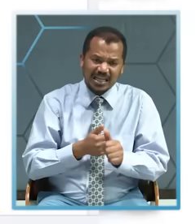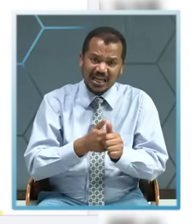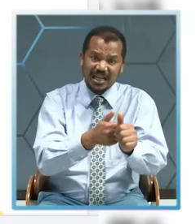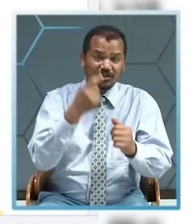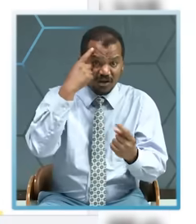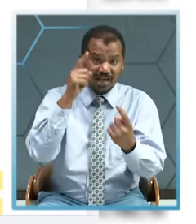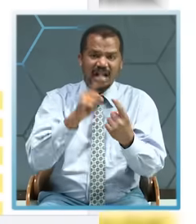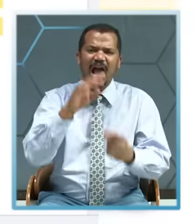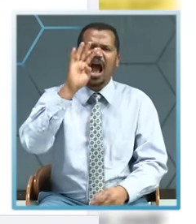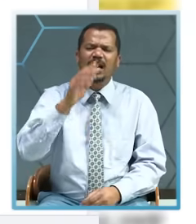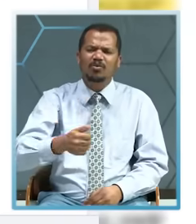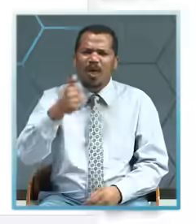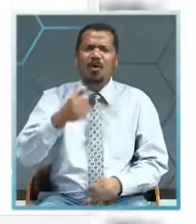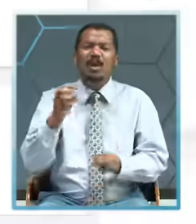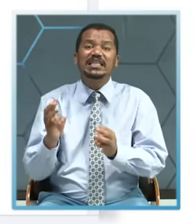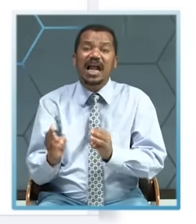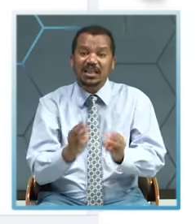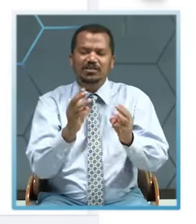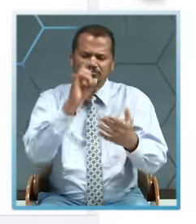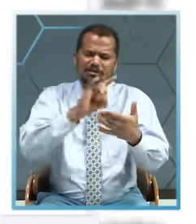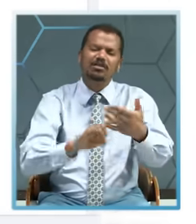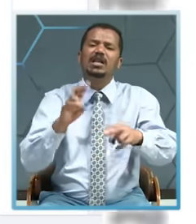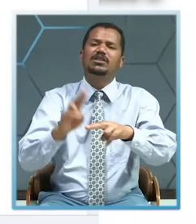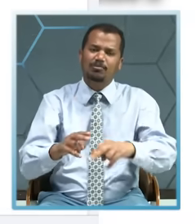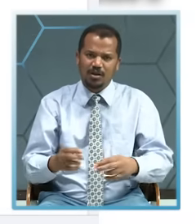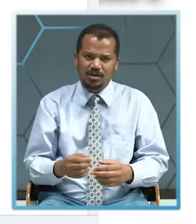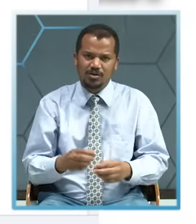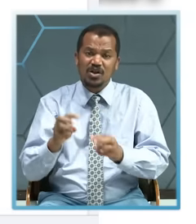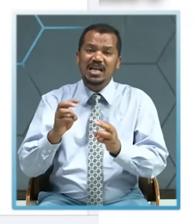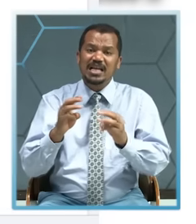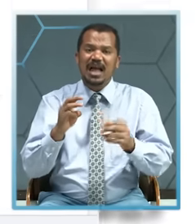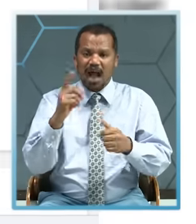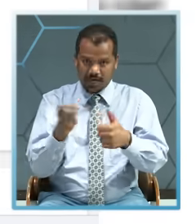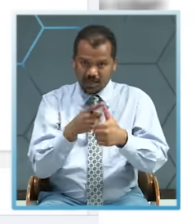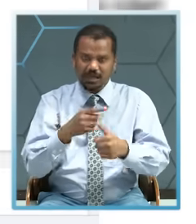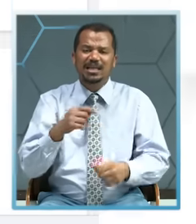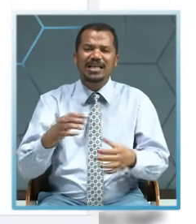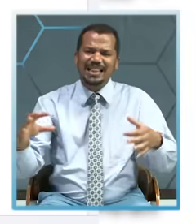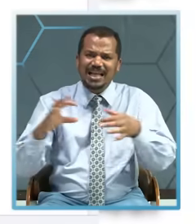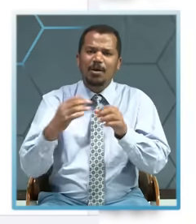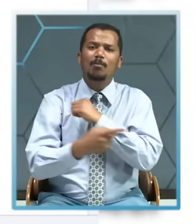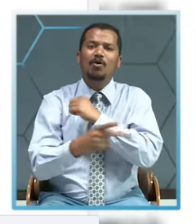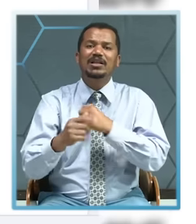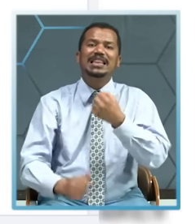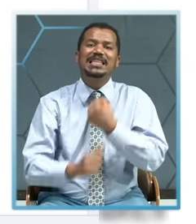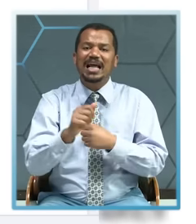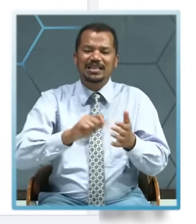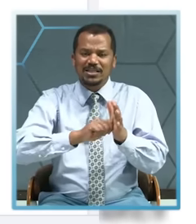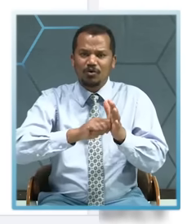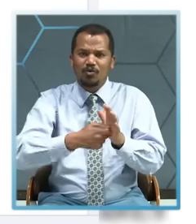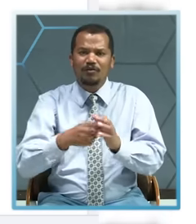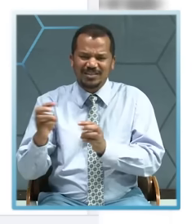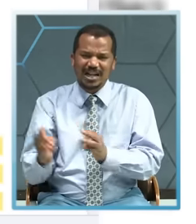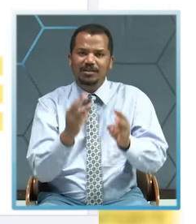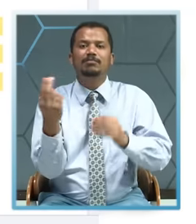ያላቸውንና ሊከተላቸው ያቀዳቸውን አራት ስትራቴጂዎችንም በዝርዝር አስቀምጧል። ስትራቴጂ 1 የተቀናጀ ፖለቲካዊ ጥቃት